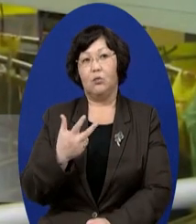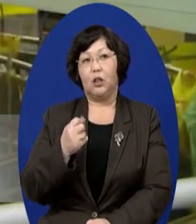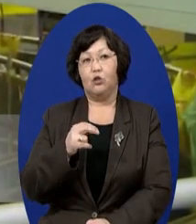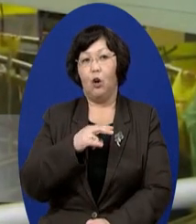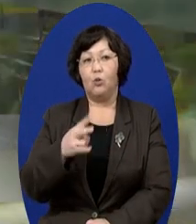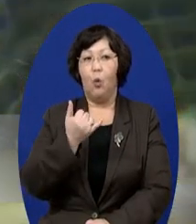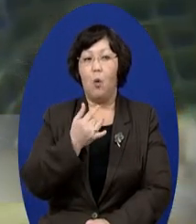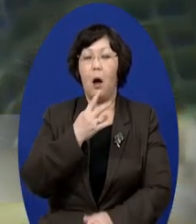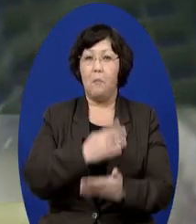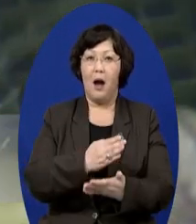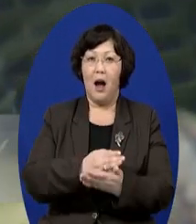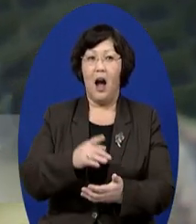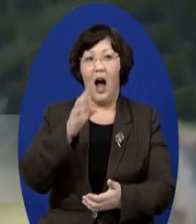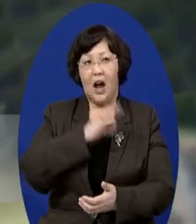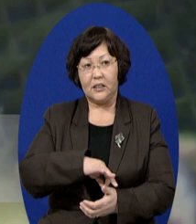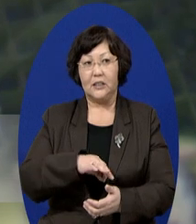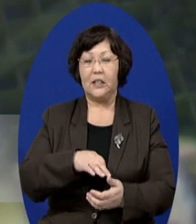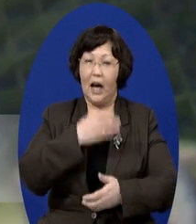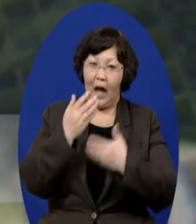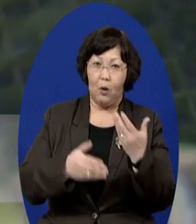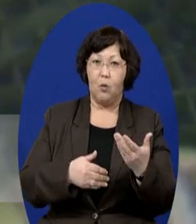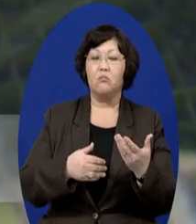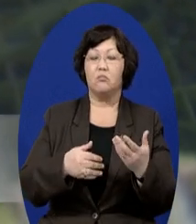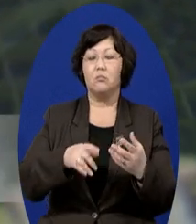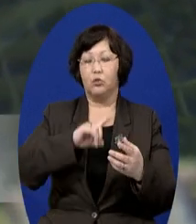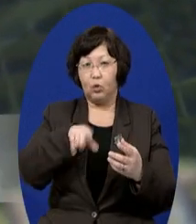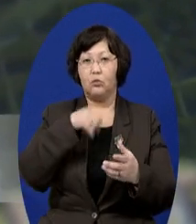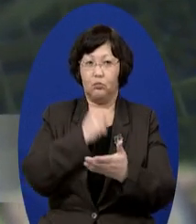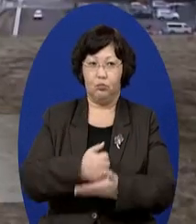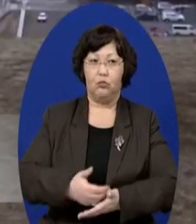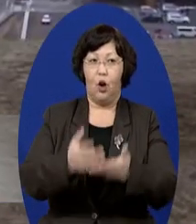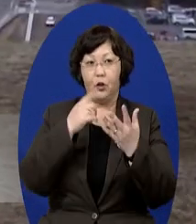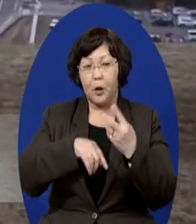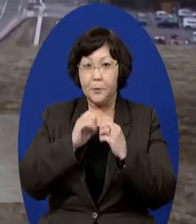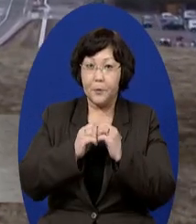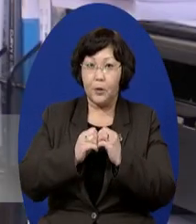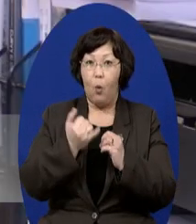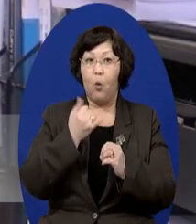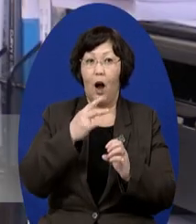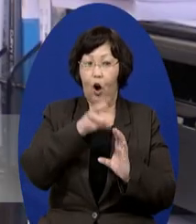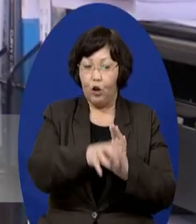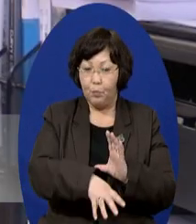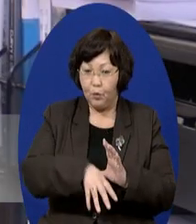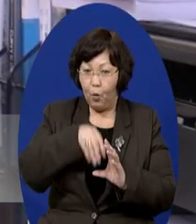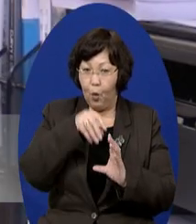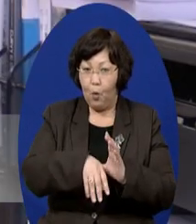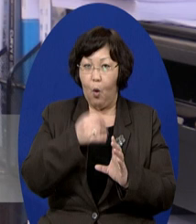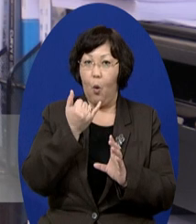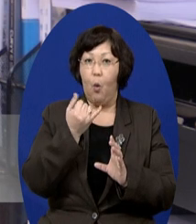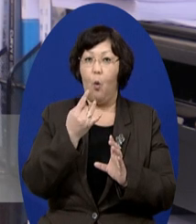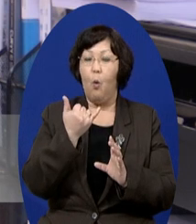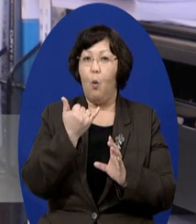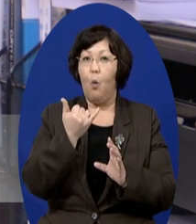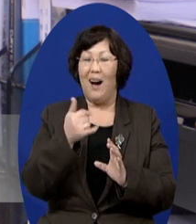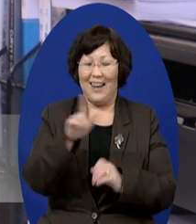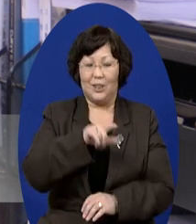8 хайгуулын 5 зөвшөөрөл олгосноос туршилтын уран олборлолтыг эхлүүлээд байна. Хэрхэн одоо ашиглах вэ гэдэг л одоо тэн